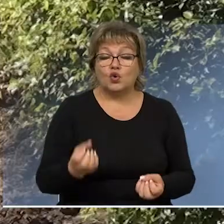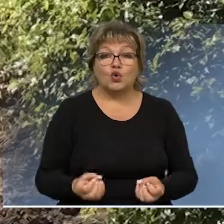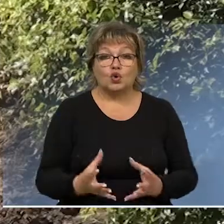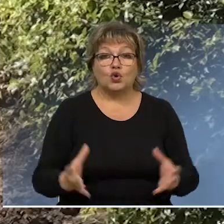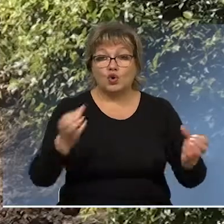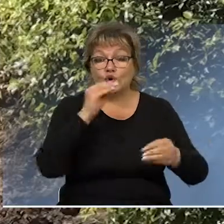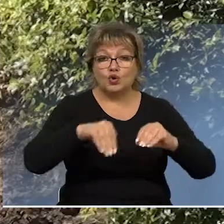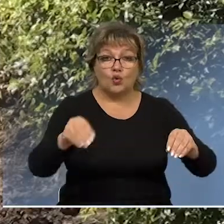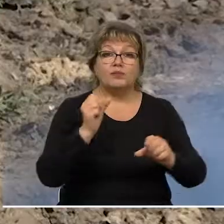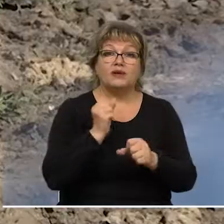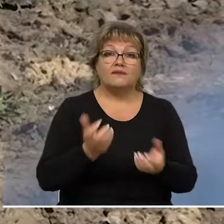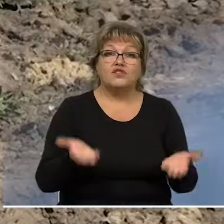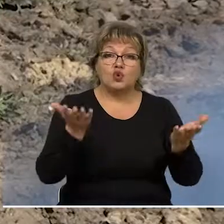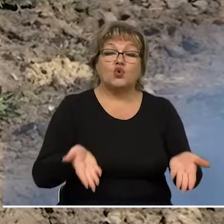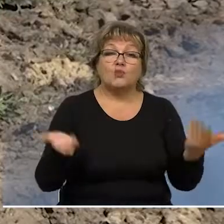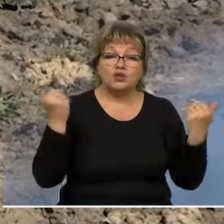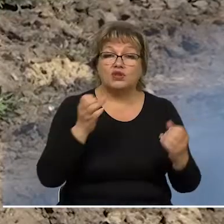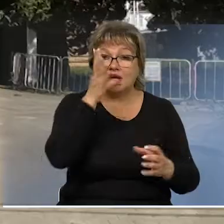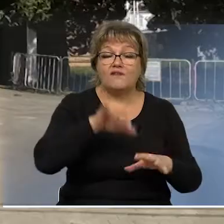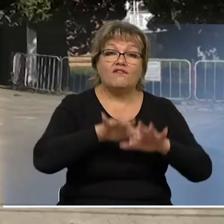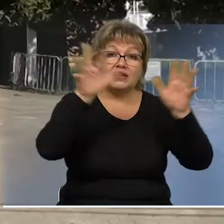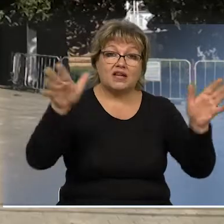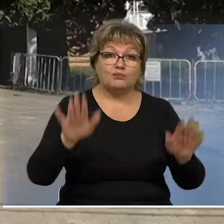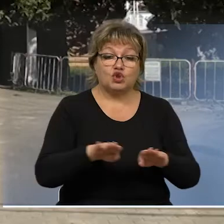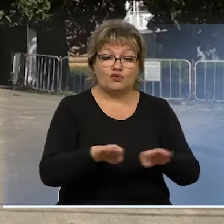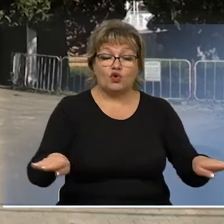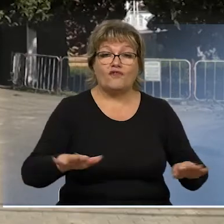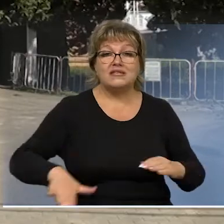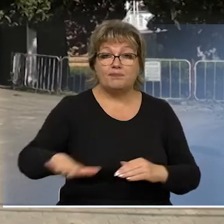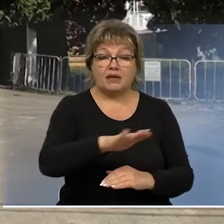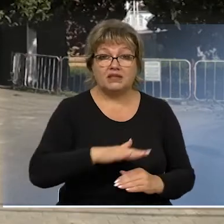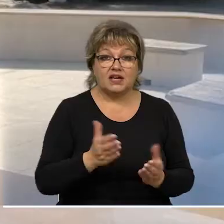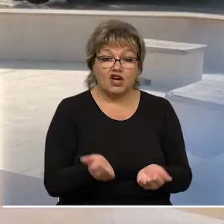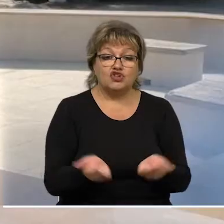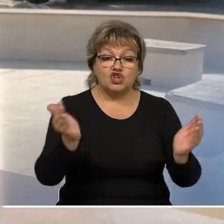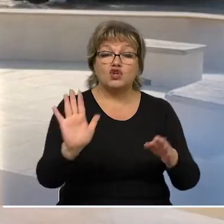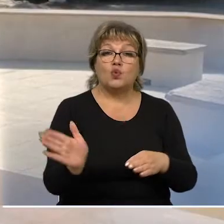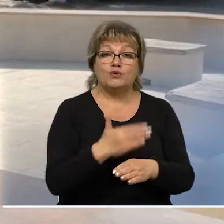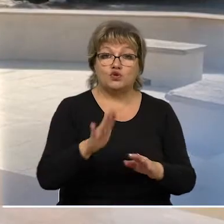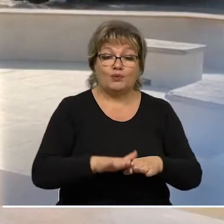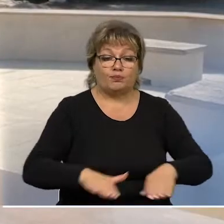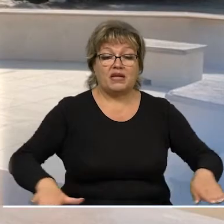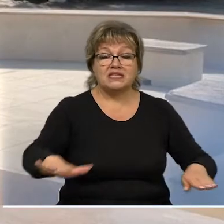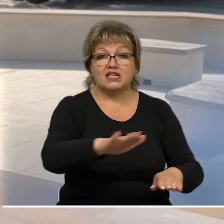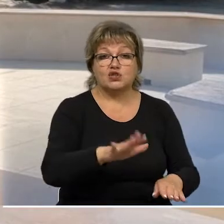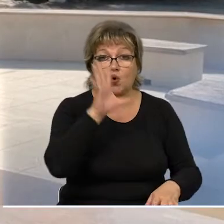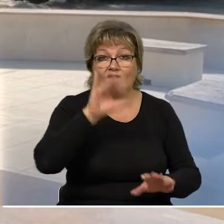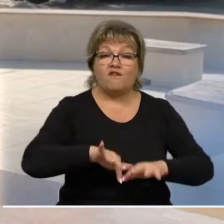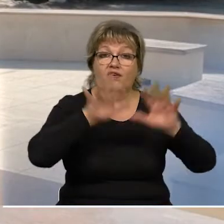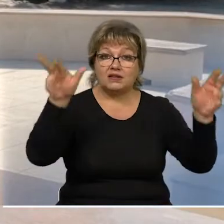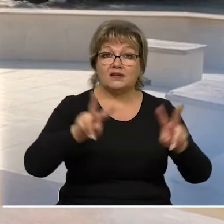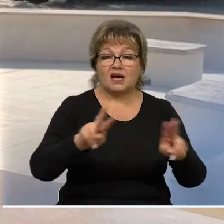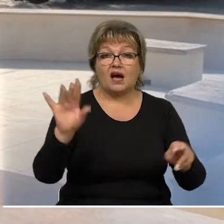посылки клумбы уберут сделают плоскостные и фонтан будет вровень с плиткой чаша уберется вам там будет плоскостной